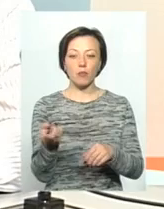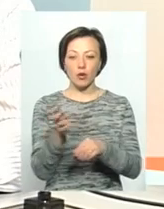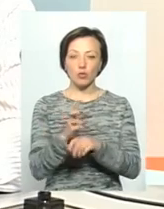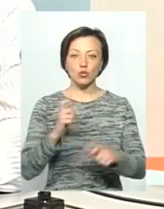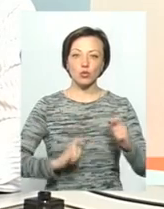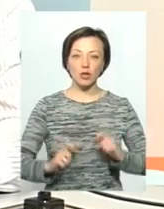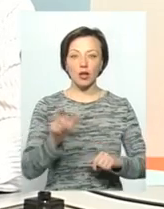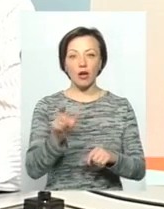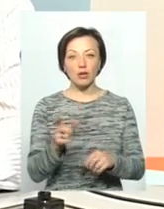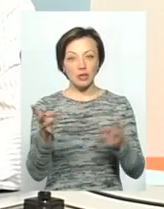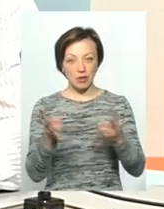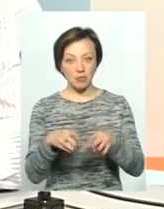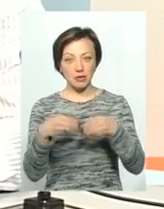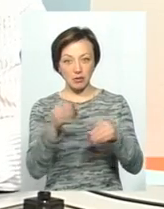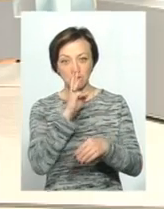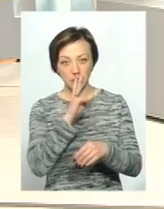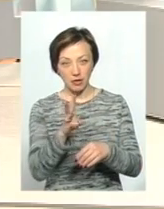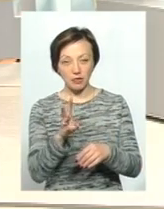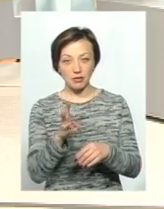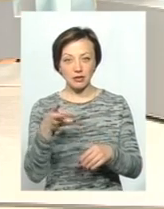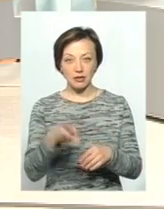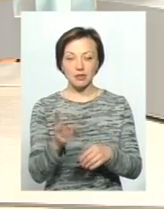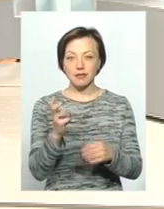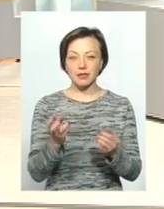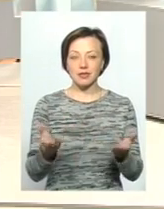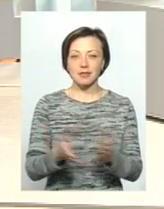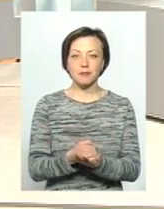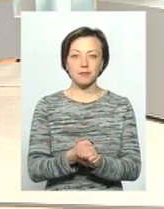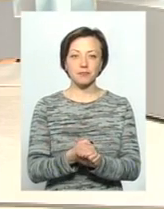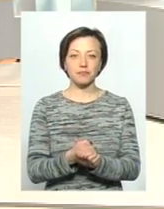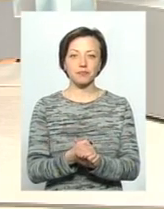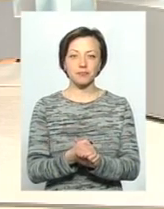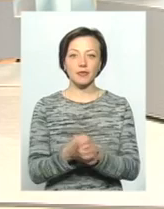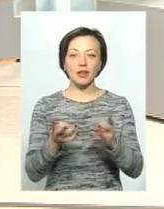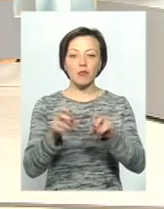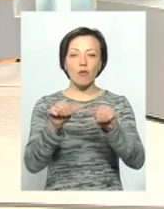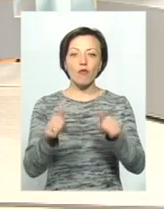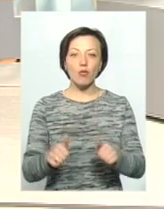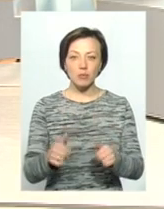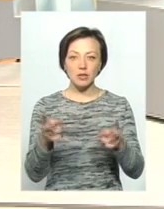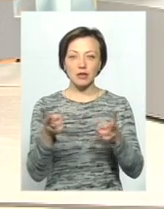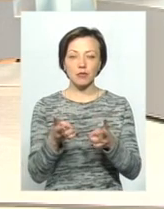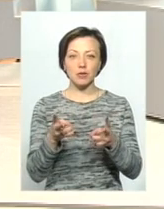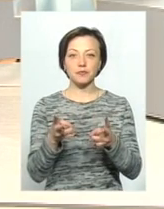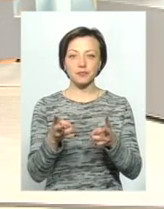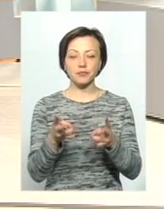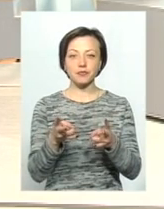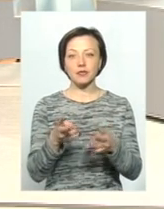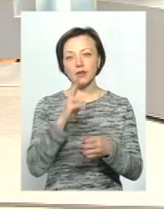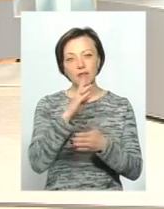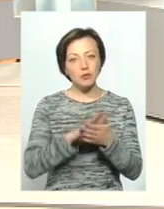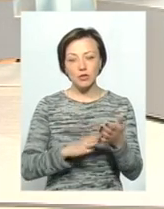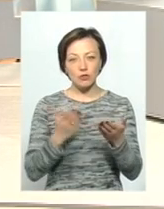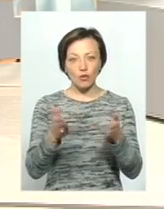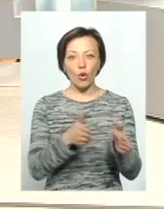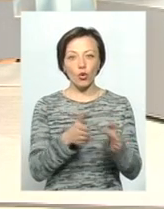чи людина, яка хоче покращити... А йому треба дати зарплату, да, в 3 місяці. Йому треба, як мінімум, його треба оформити. За нього треба подалити платки. Кажу, вибачте, якщо